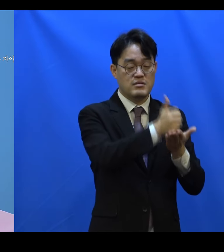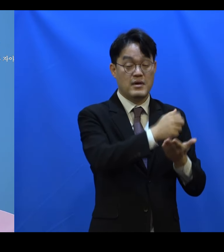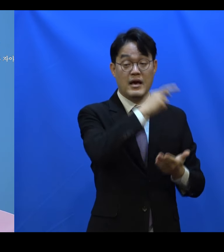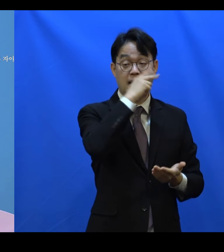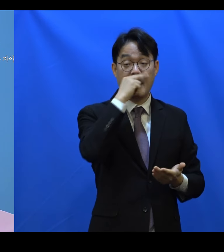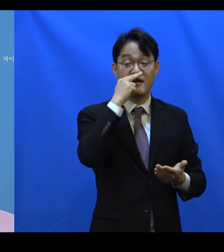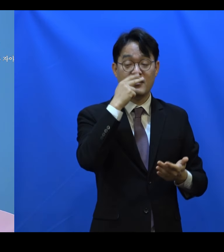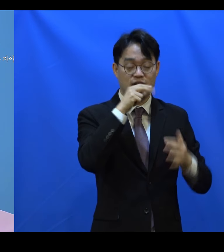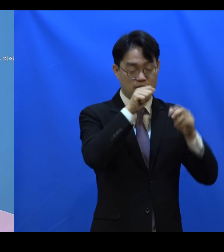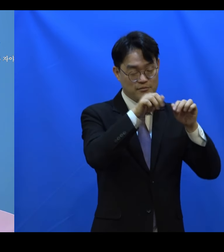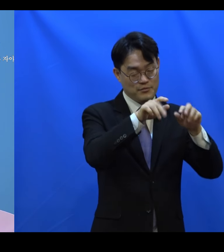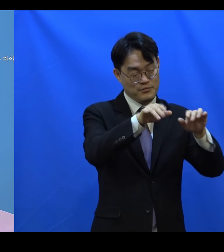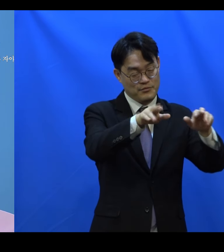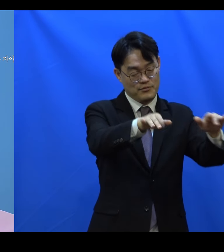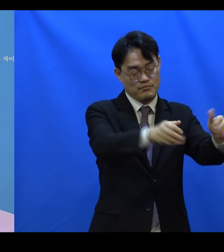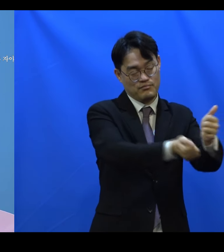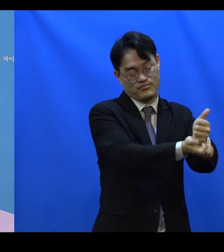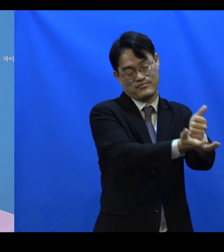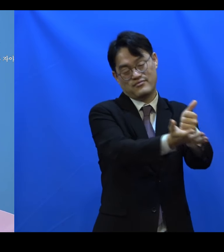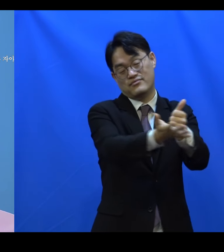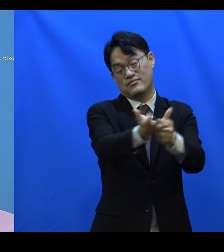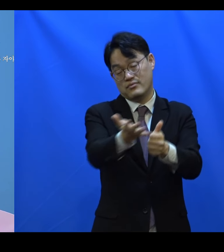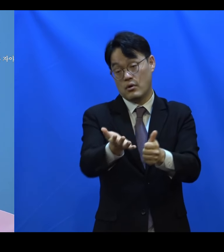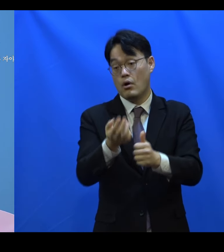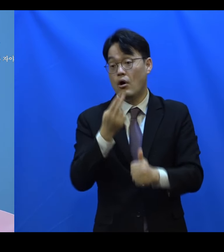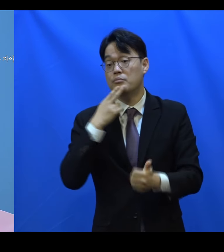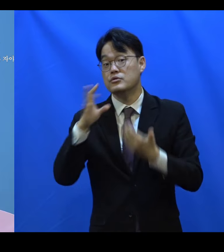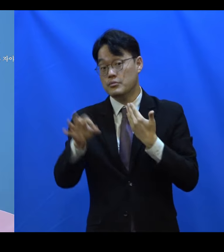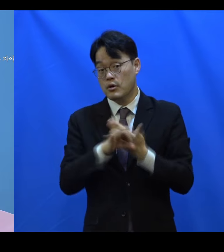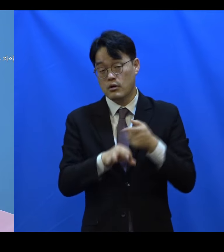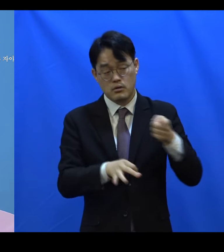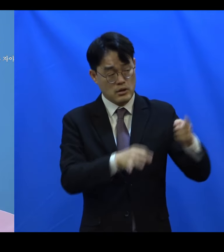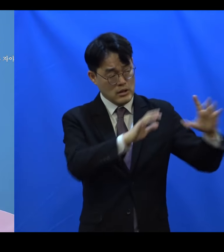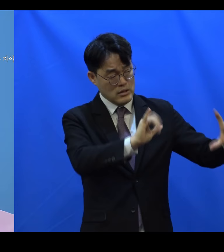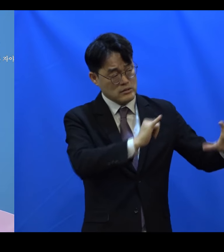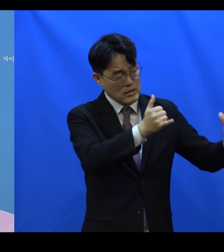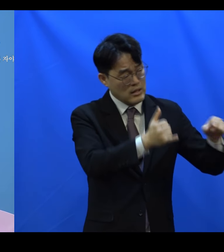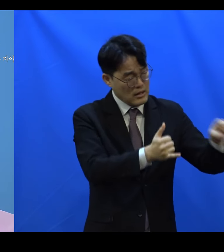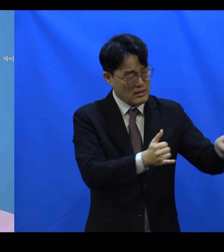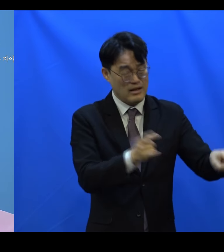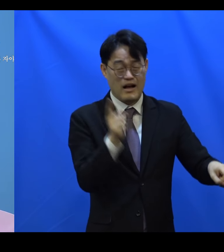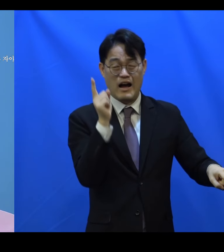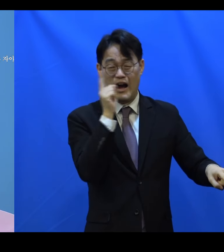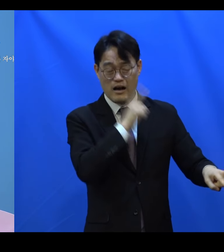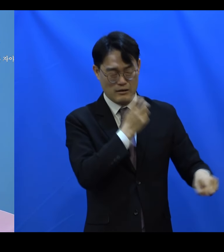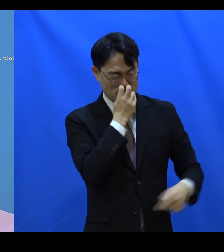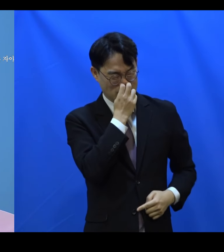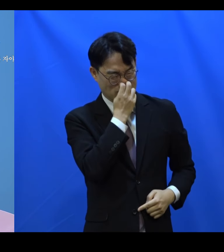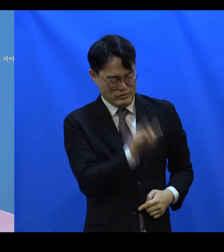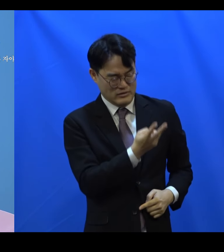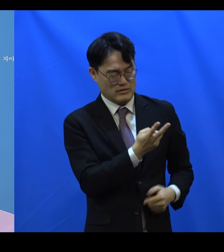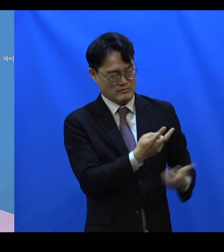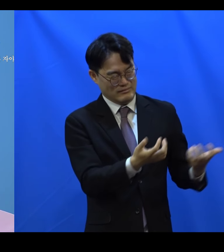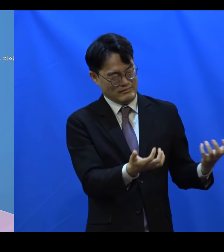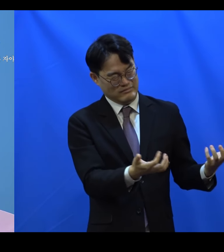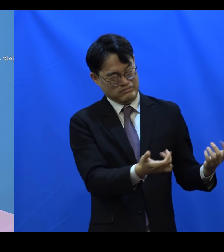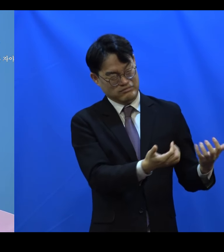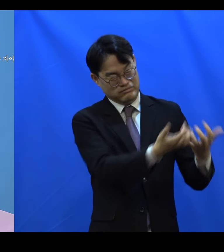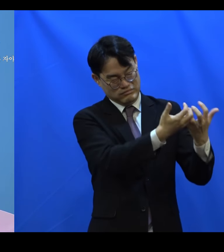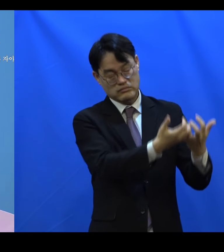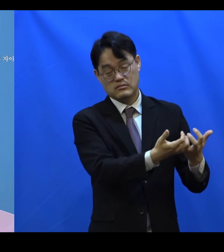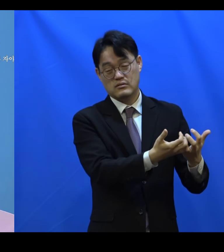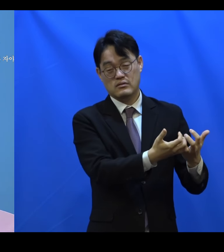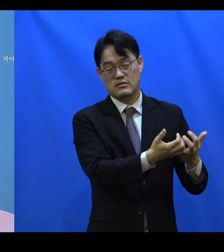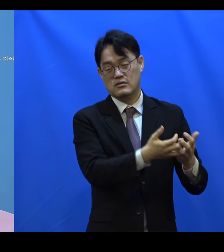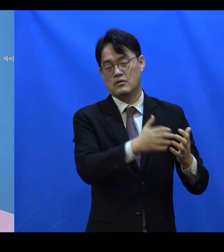가득할까요? 우리가 향기로 있어요. 이 척박한 세상 속에서도 살만하구나 라고 할